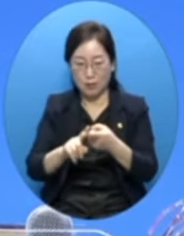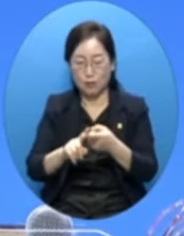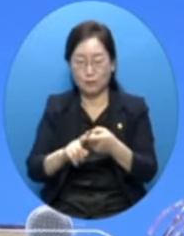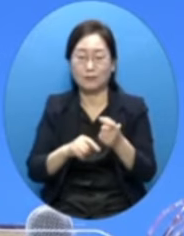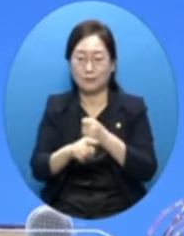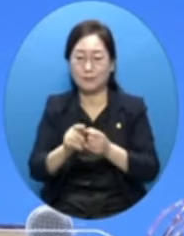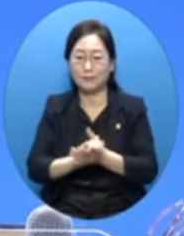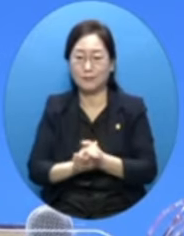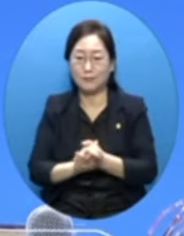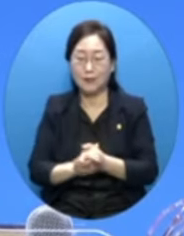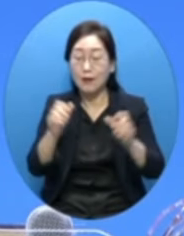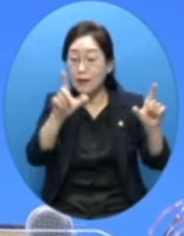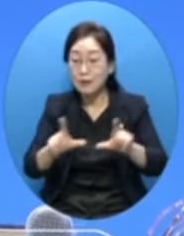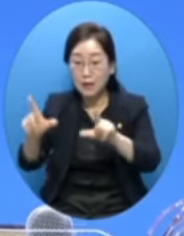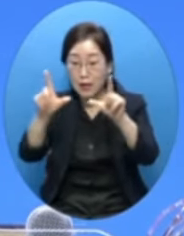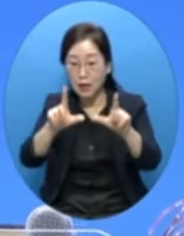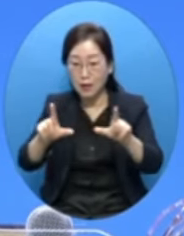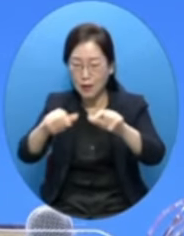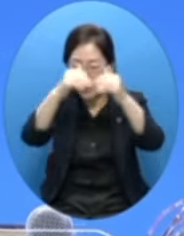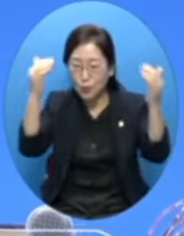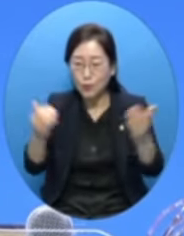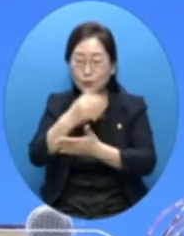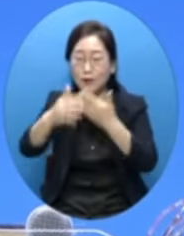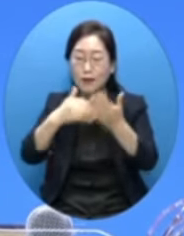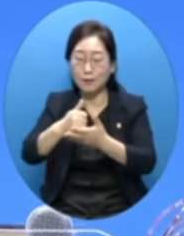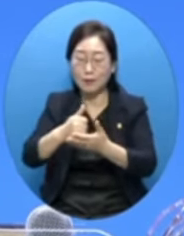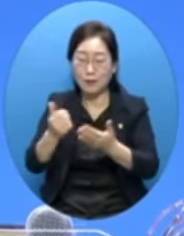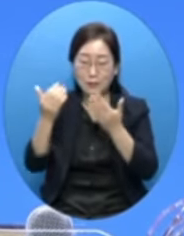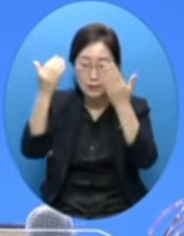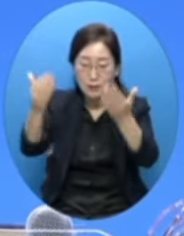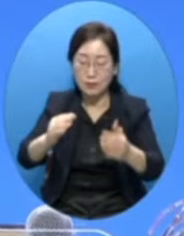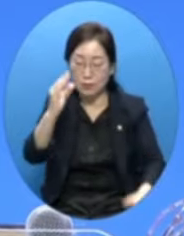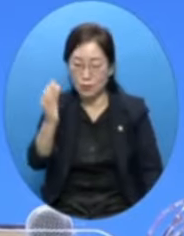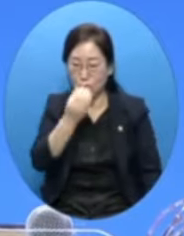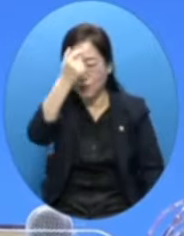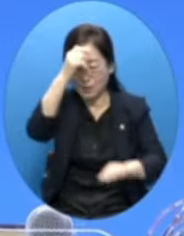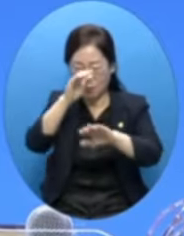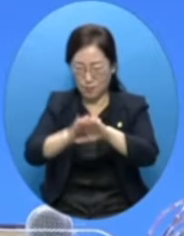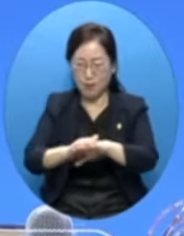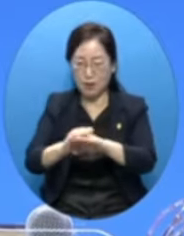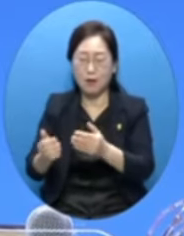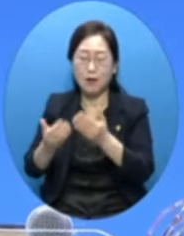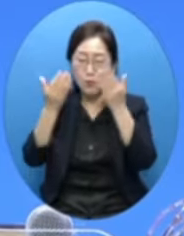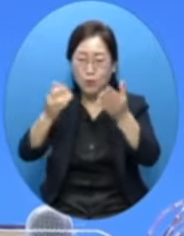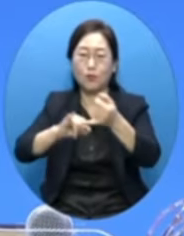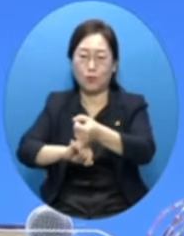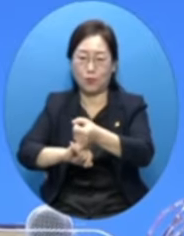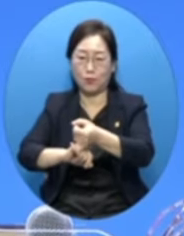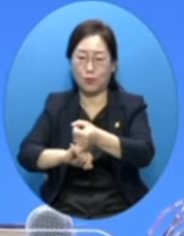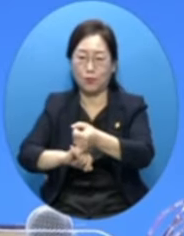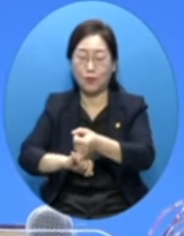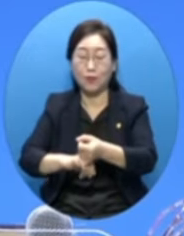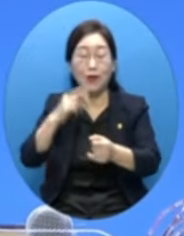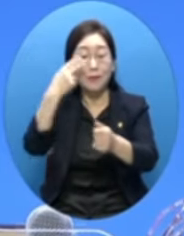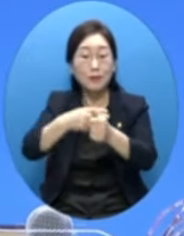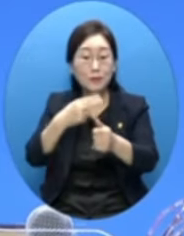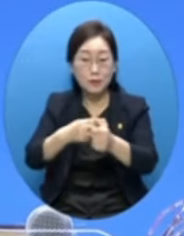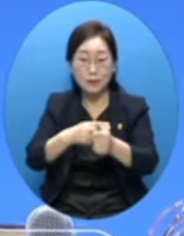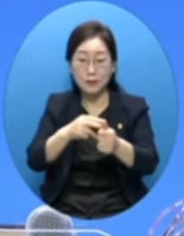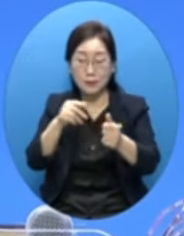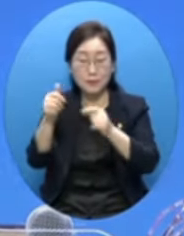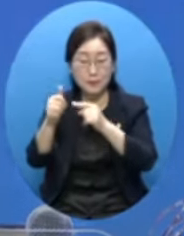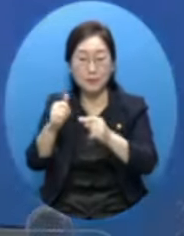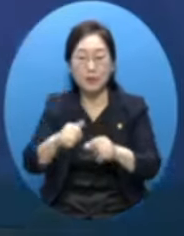있습니다. 우리 삶 자체가 하나님께 드려지는 거룩한 예배가 되어야 하는 것입니다. 사도 바울이 로마서에